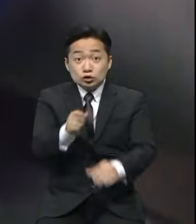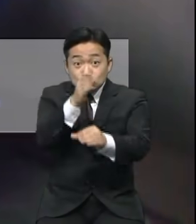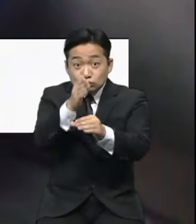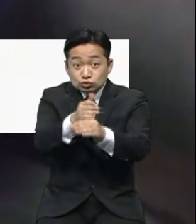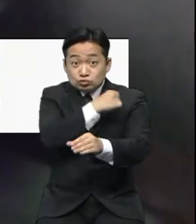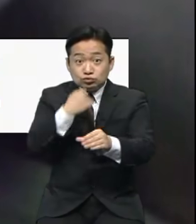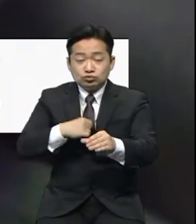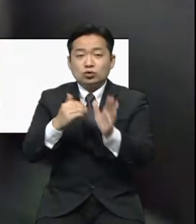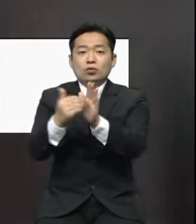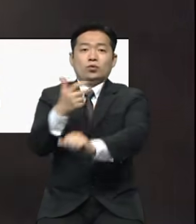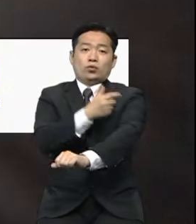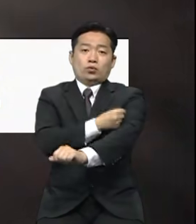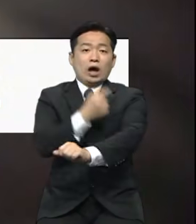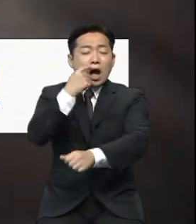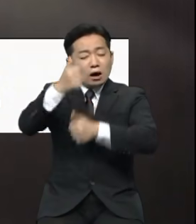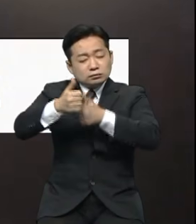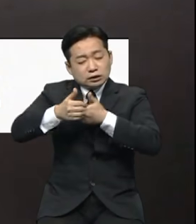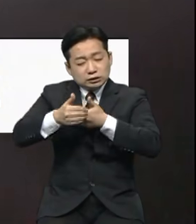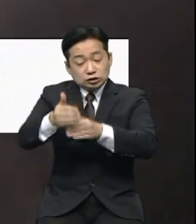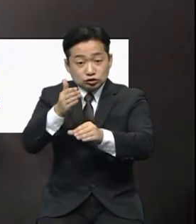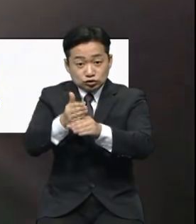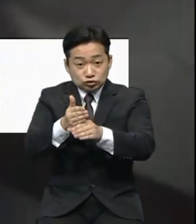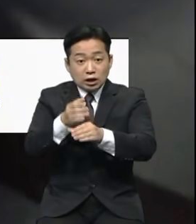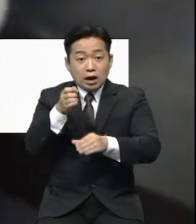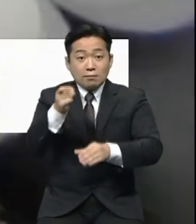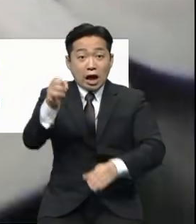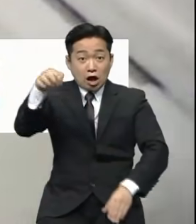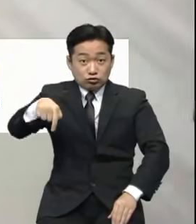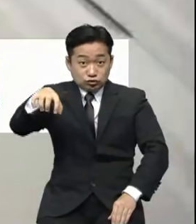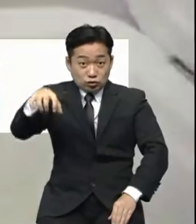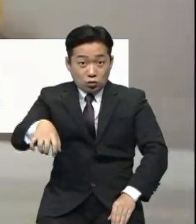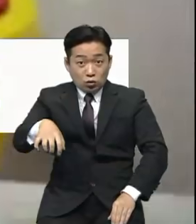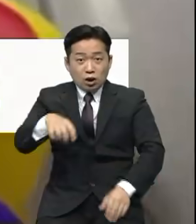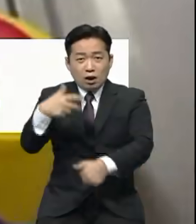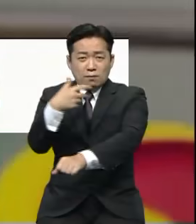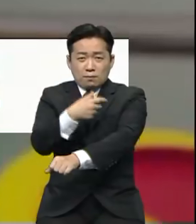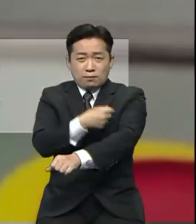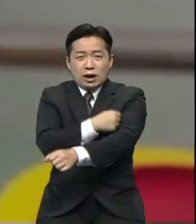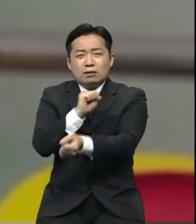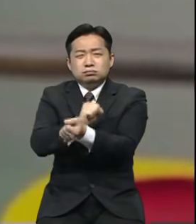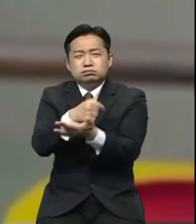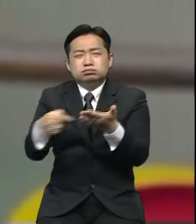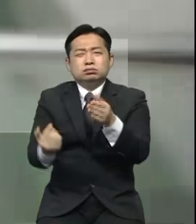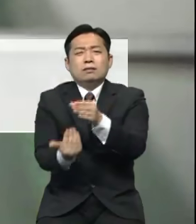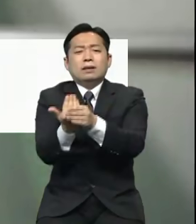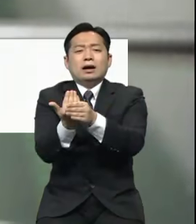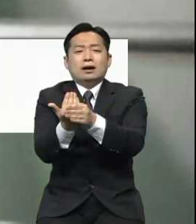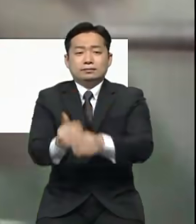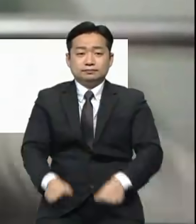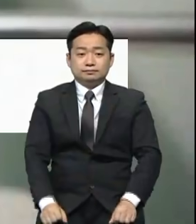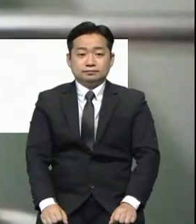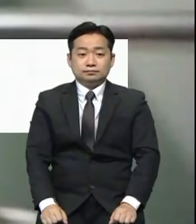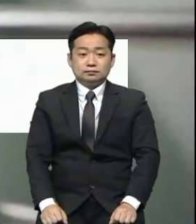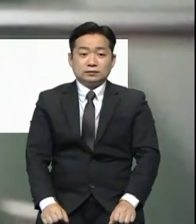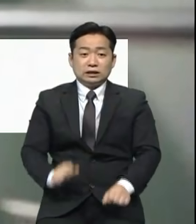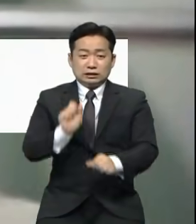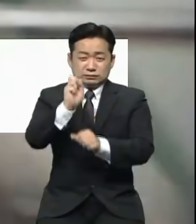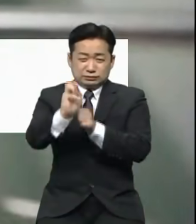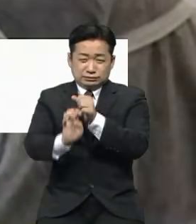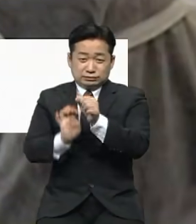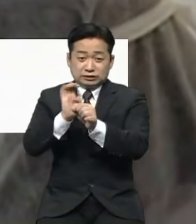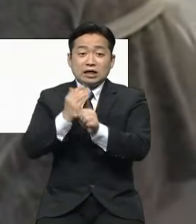중국 코로나 백신의 임상 시험이 진행 중인 페루에서 백신 부작용이 보고됐습니다. Una persona que tiene